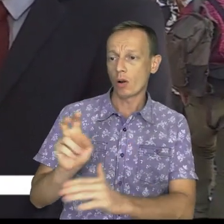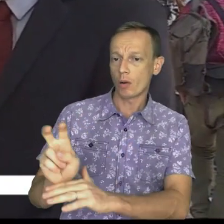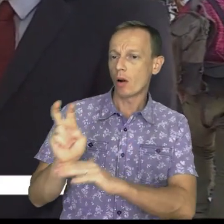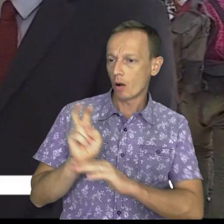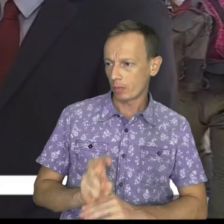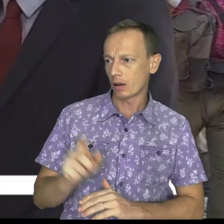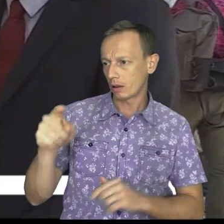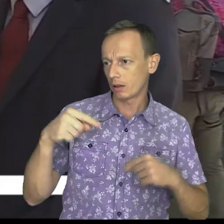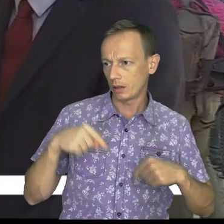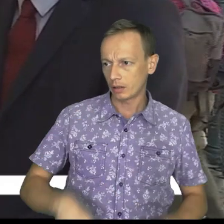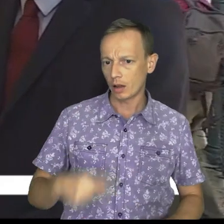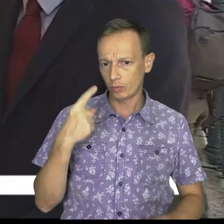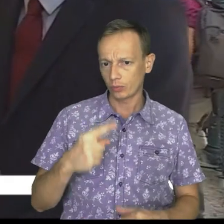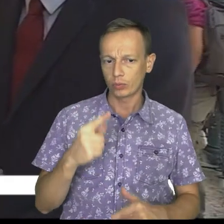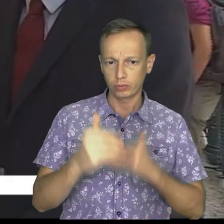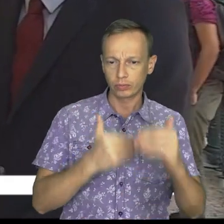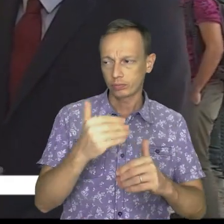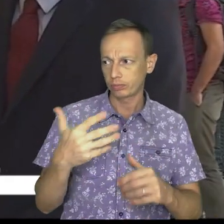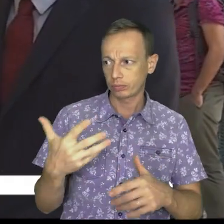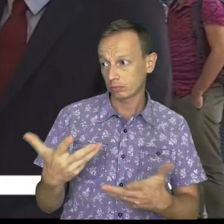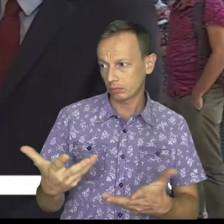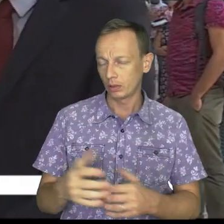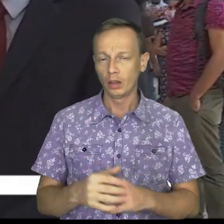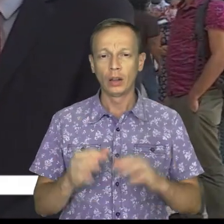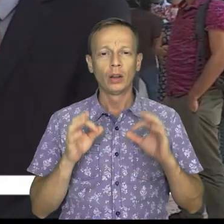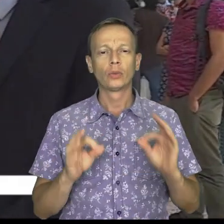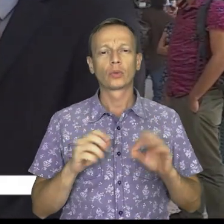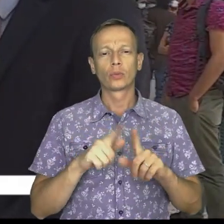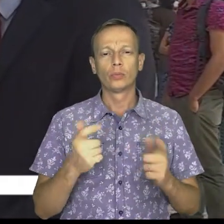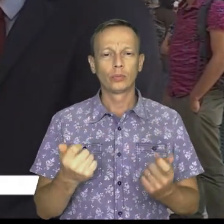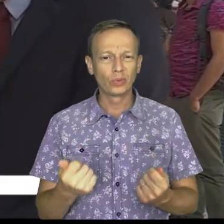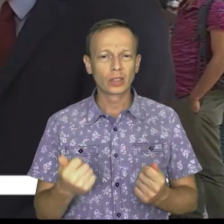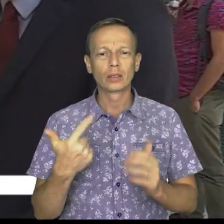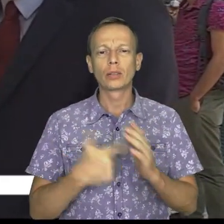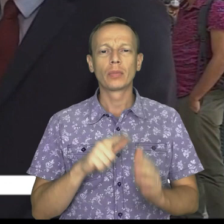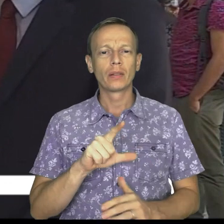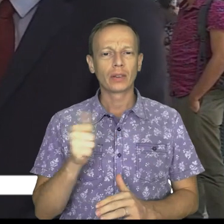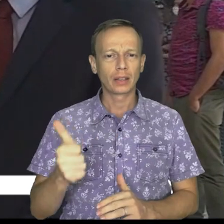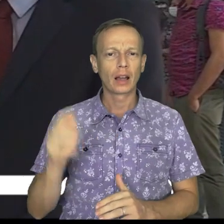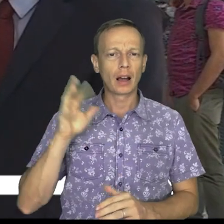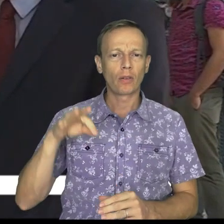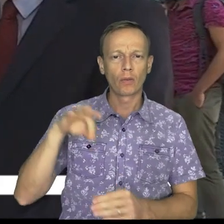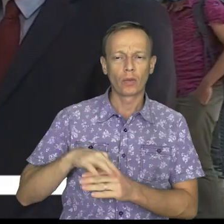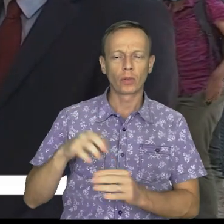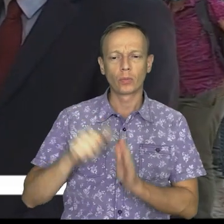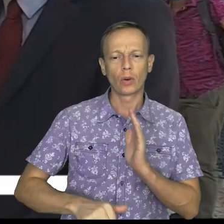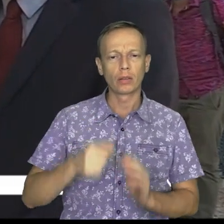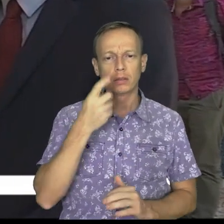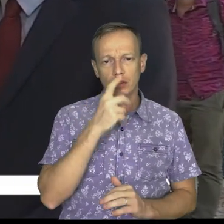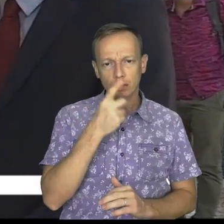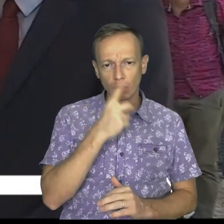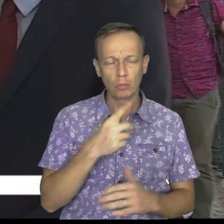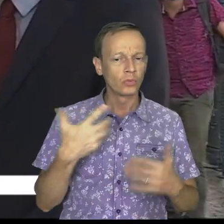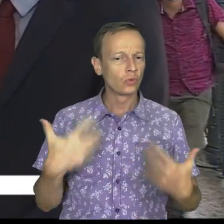emprunt auprès de l'État pour continuer à financer ce plan. C'est ça. Donc dans le cadre du budget primitif 2021 qui a été voté en